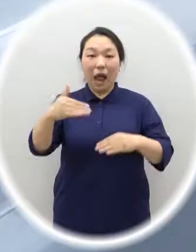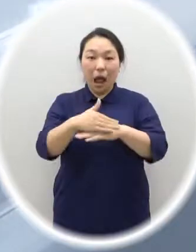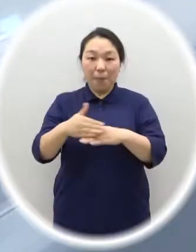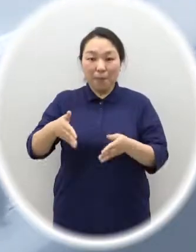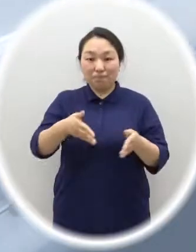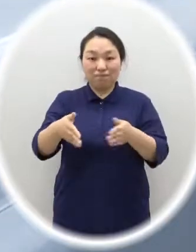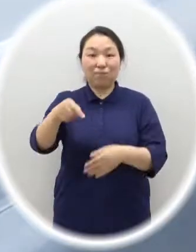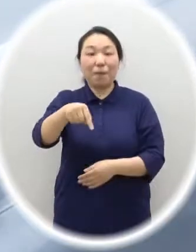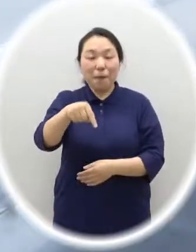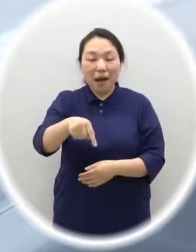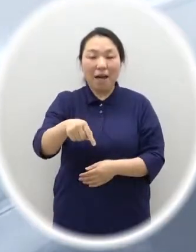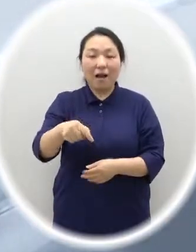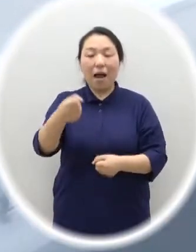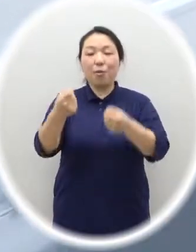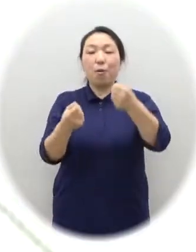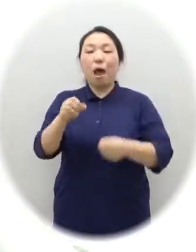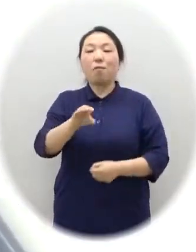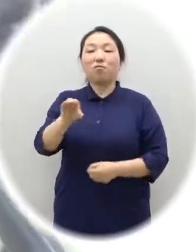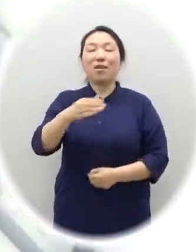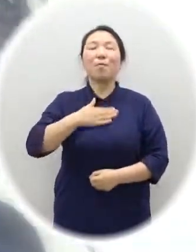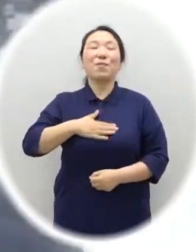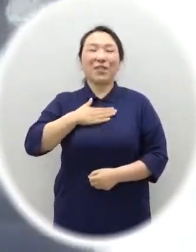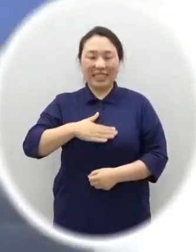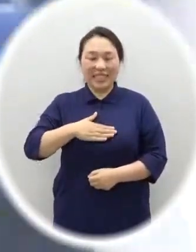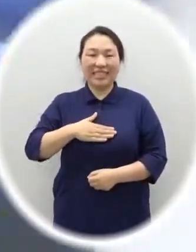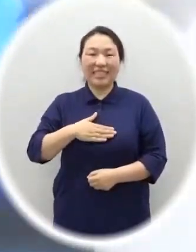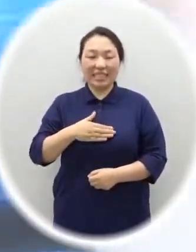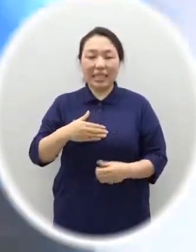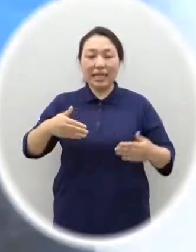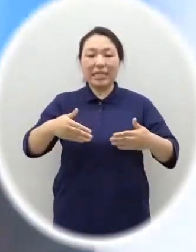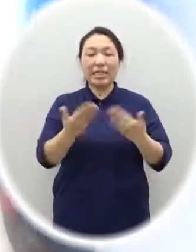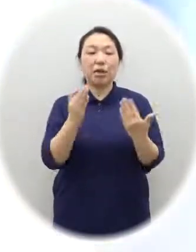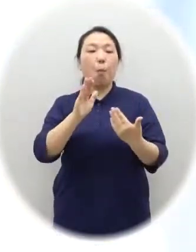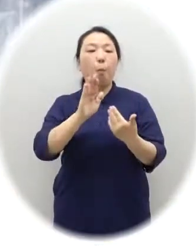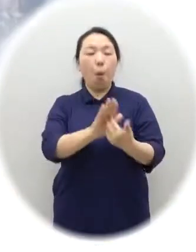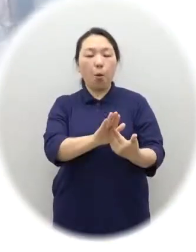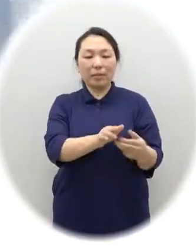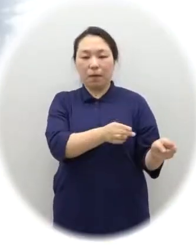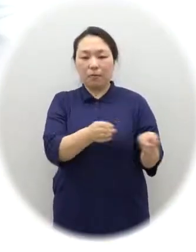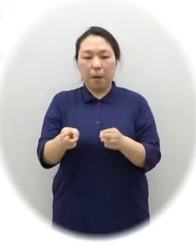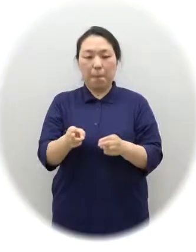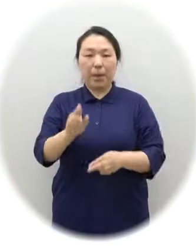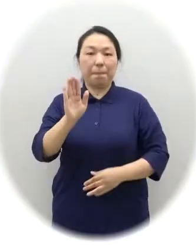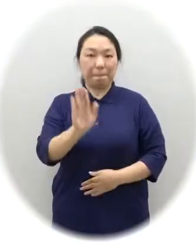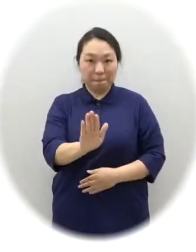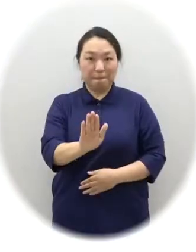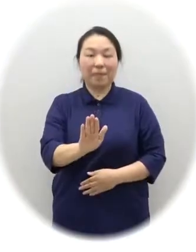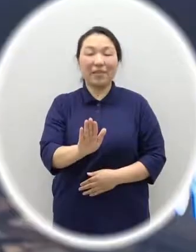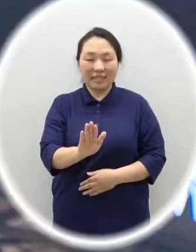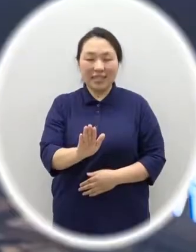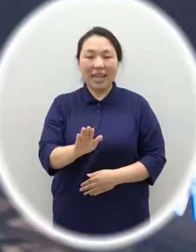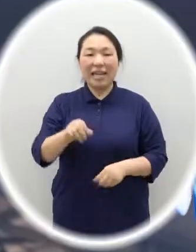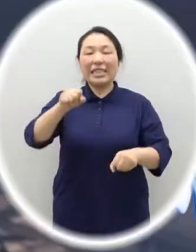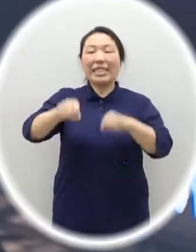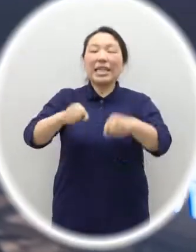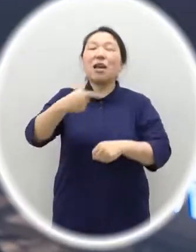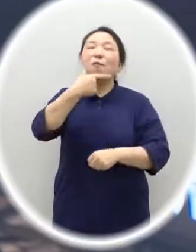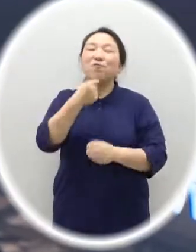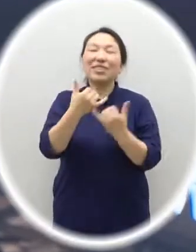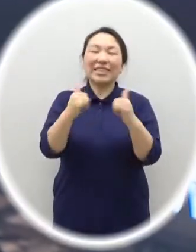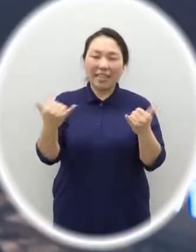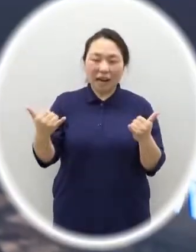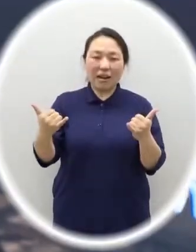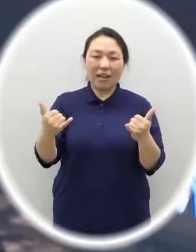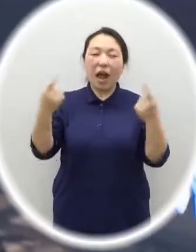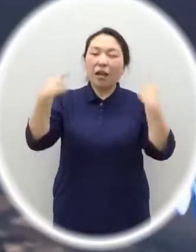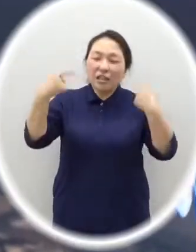持ちもいいし、あとぶつからないように道も整備されてて、楽しむ人たちがしっかり活用してくれる道になったらいいなって